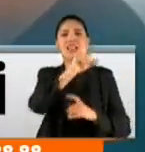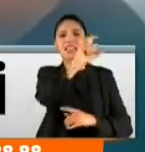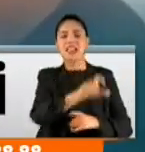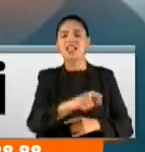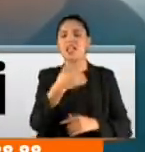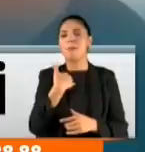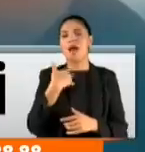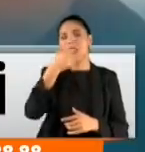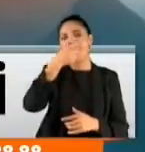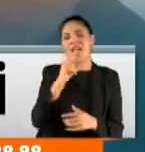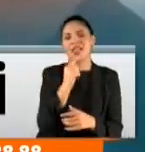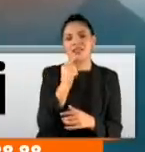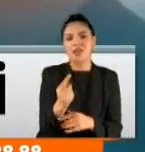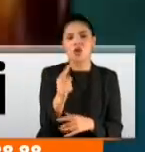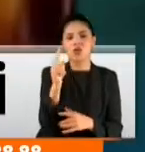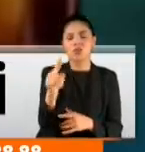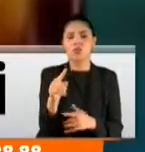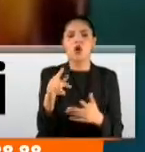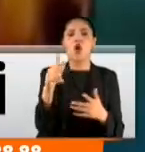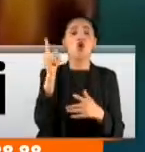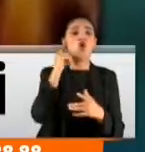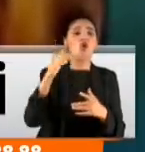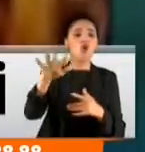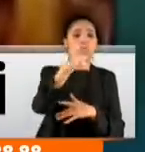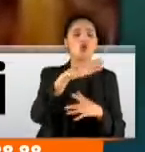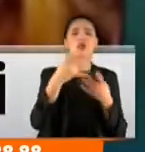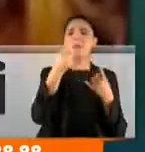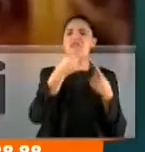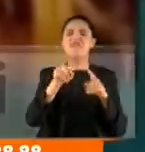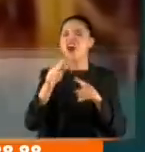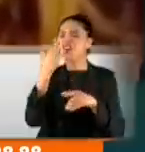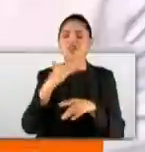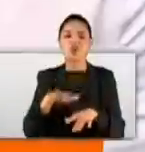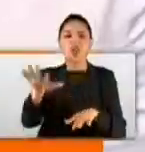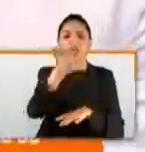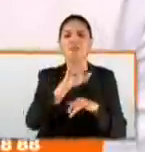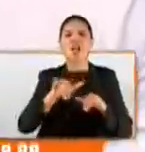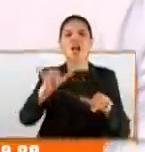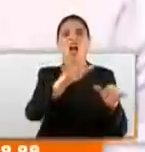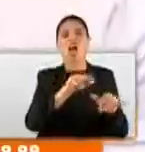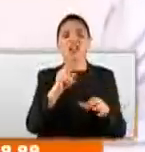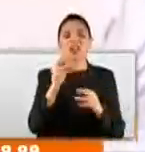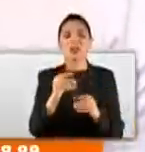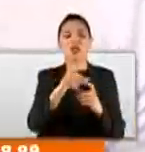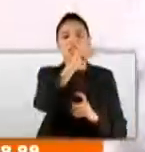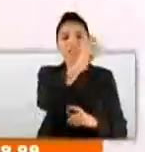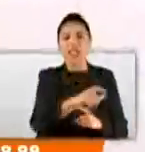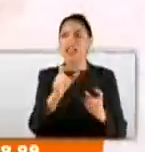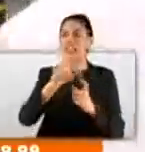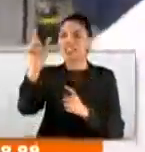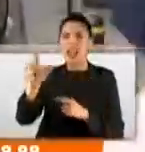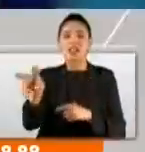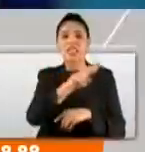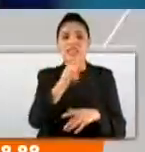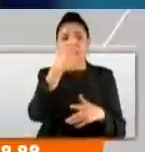kendisine benzediğini dile getirdi. Yani artık ünlülerin de birbirinden pek bir farkı kalmadı. Sizce de Seda Sayan ve Seren Serengil